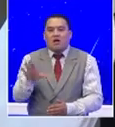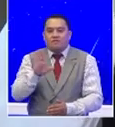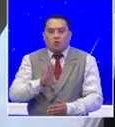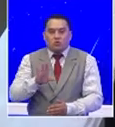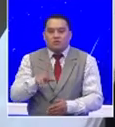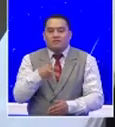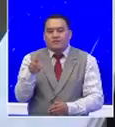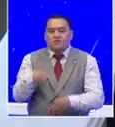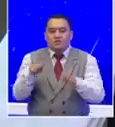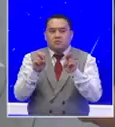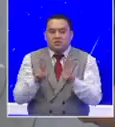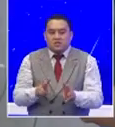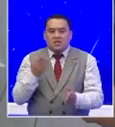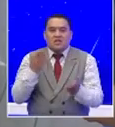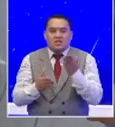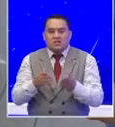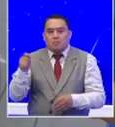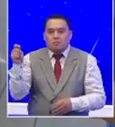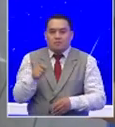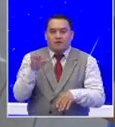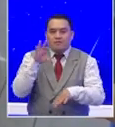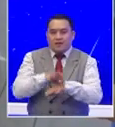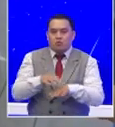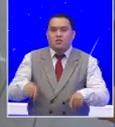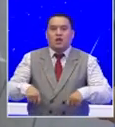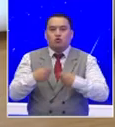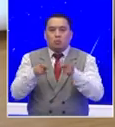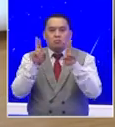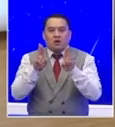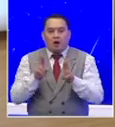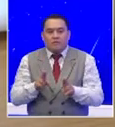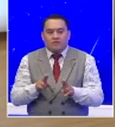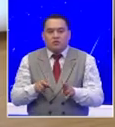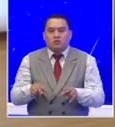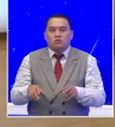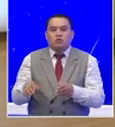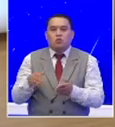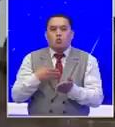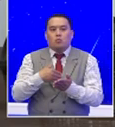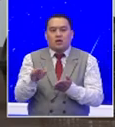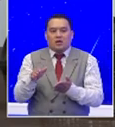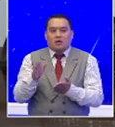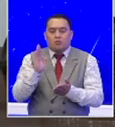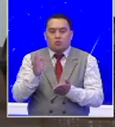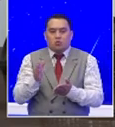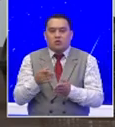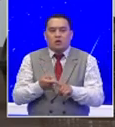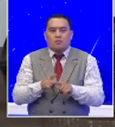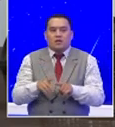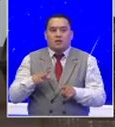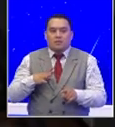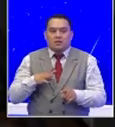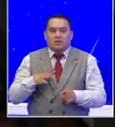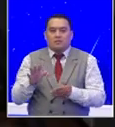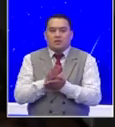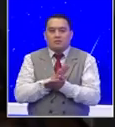будет изучено специалистами. Если в ходе анализа будет выявлено нарушение правил, то это тоже приведет к аннулированию результатов. Даже если на тот момент был присужден